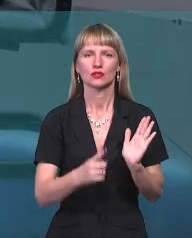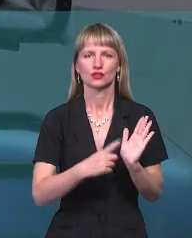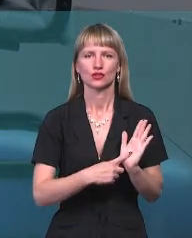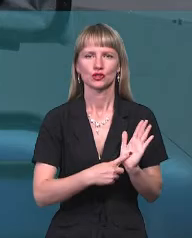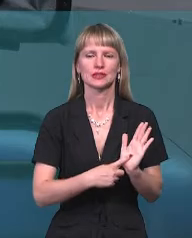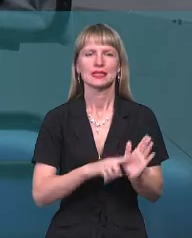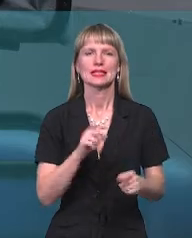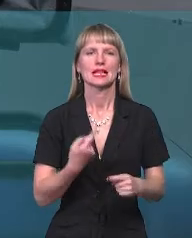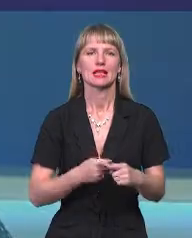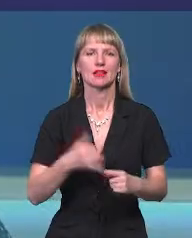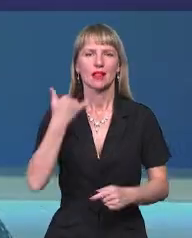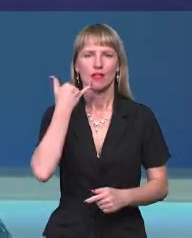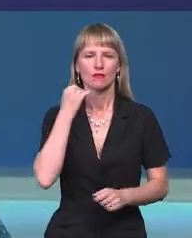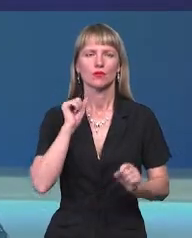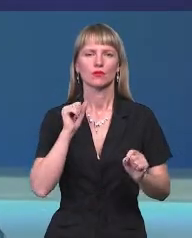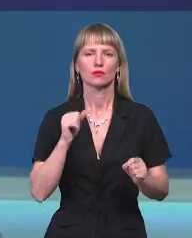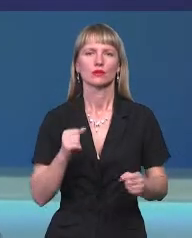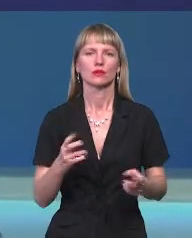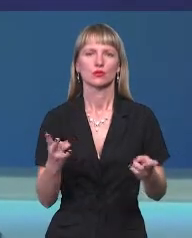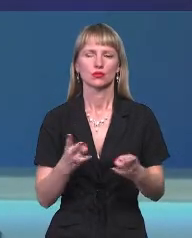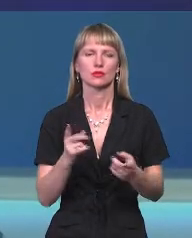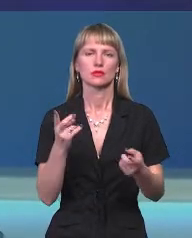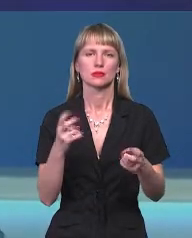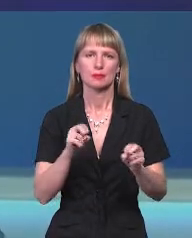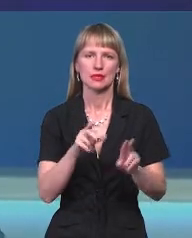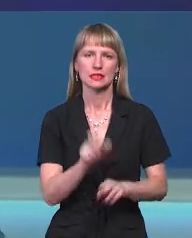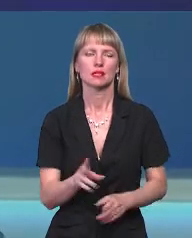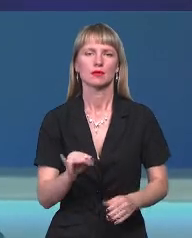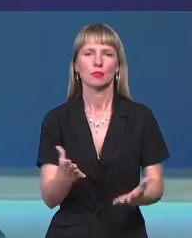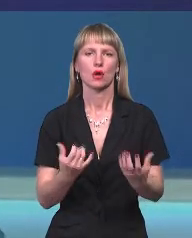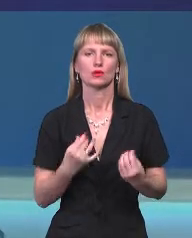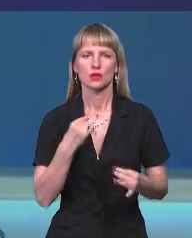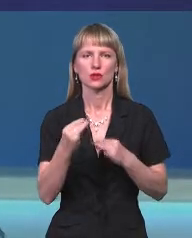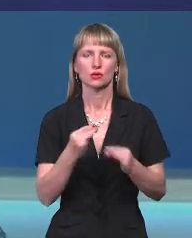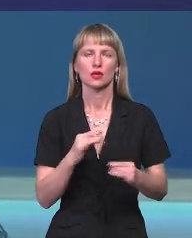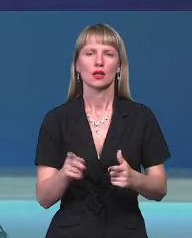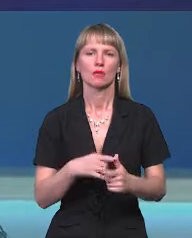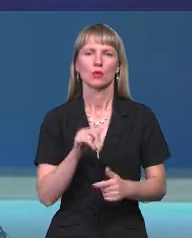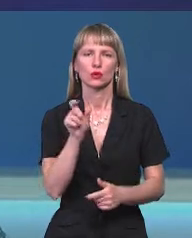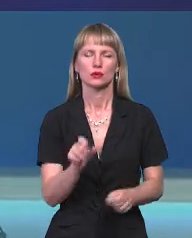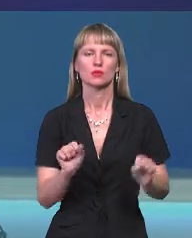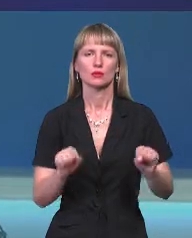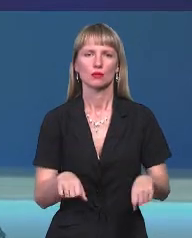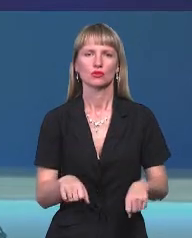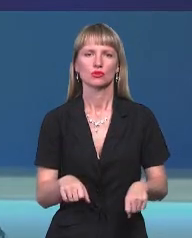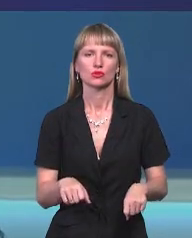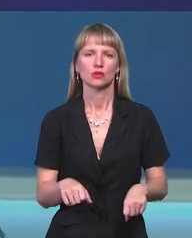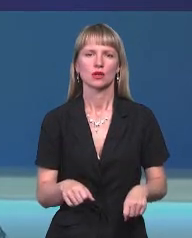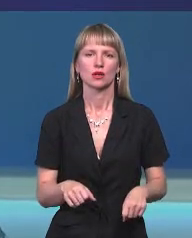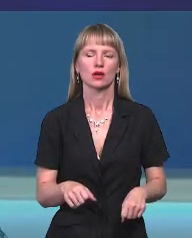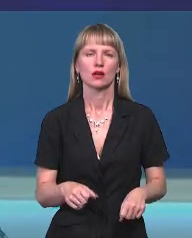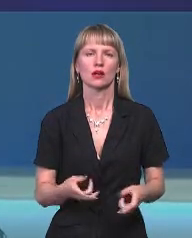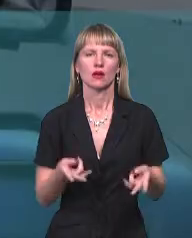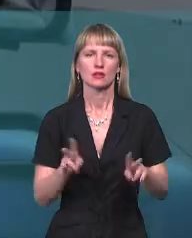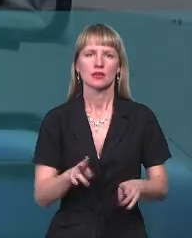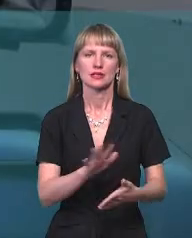707-80-96. За цим телефоном зв'яжуть з нужними спеціалістами і отримують консультацію, або людина зможе залишитись заяву.